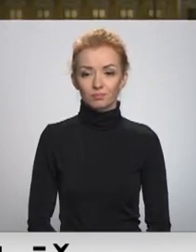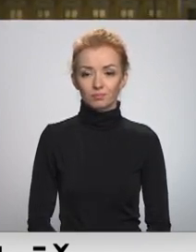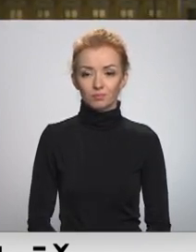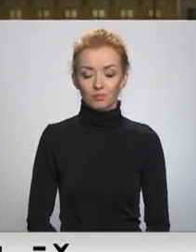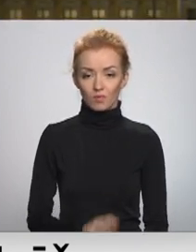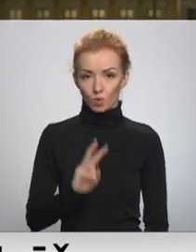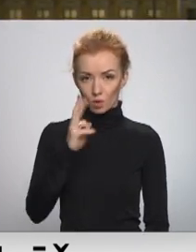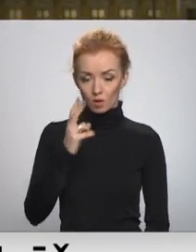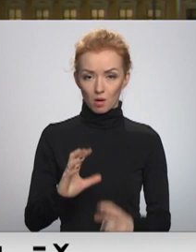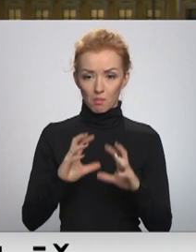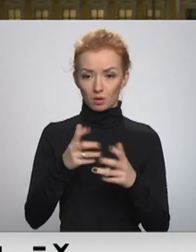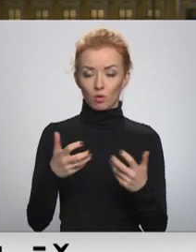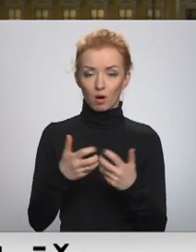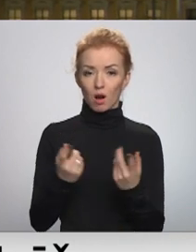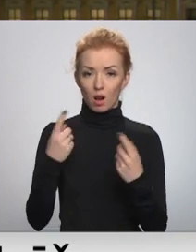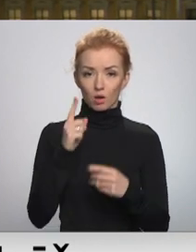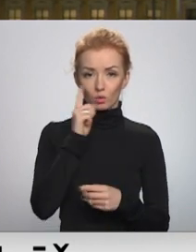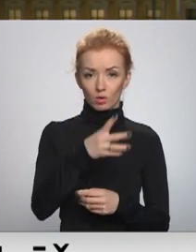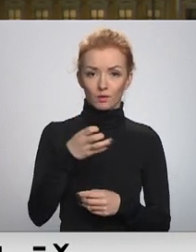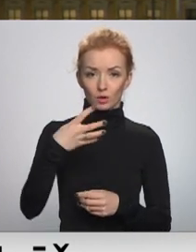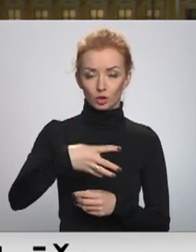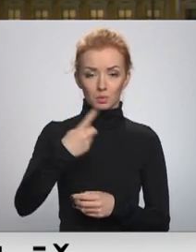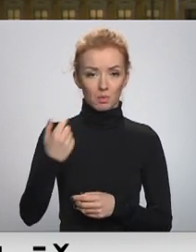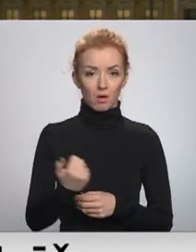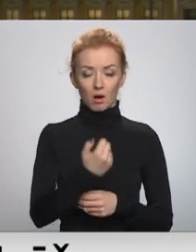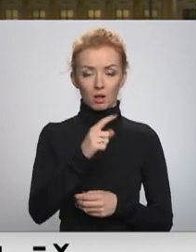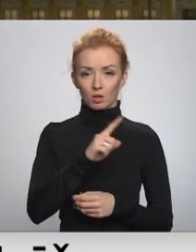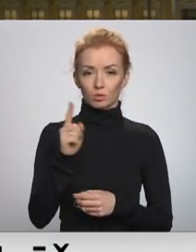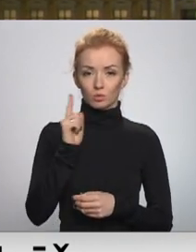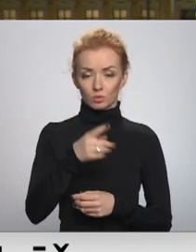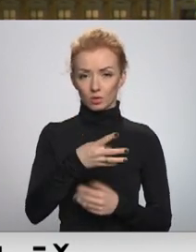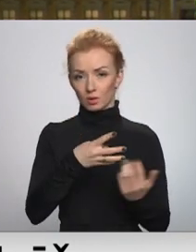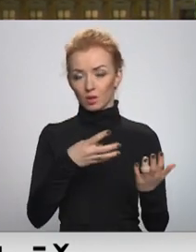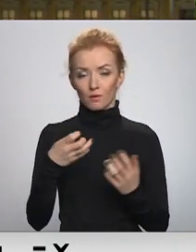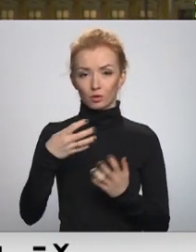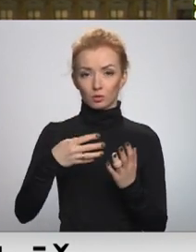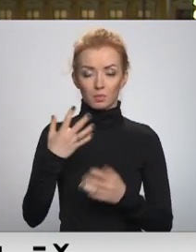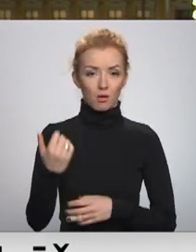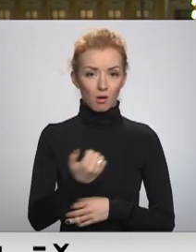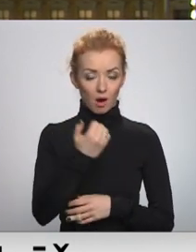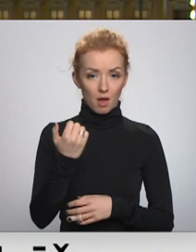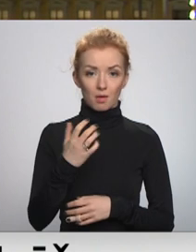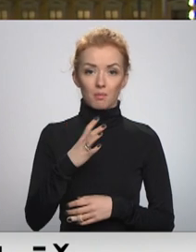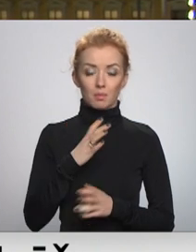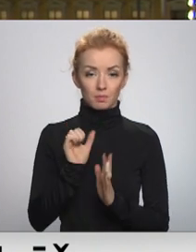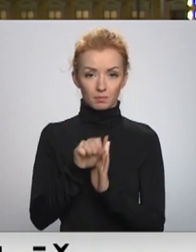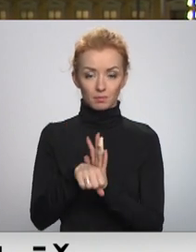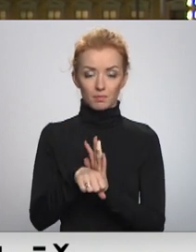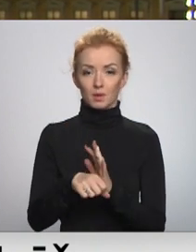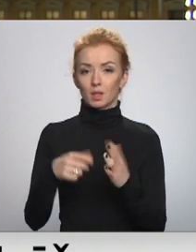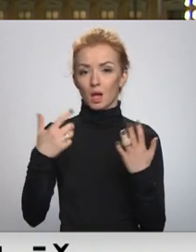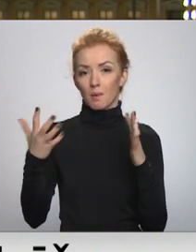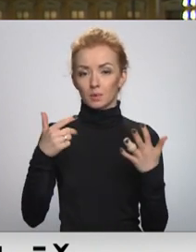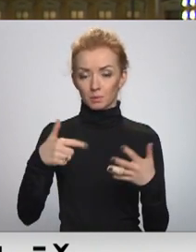Otrā pasaules kara laikā no 1941. Gada līdz 1945. Gadam tika nogalināta ap